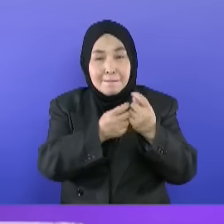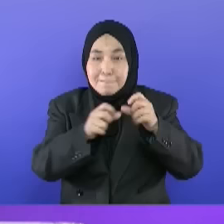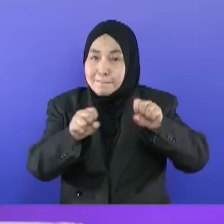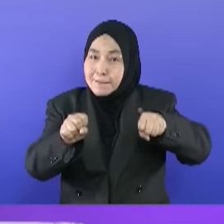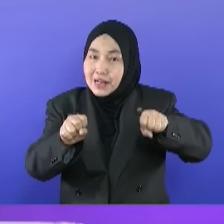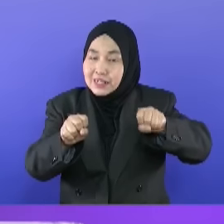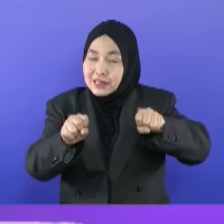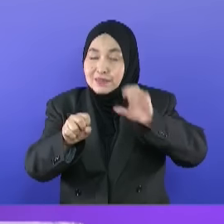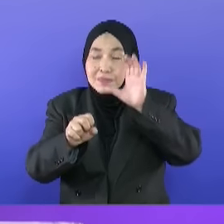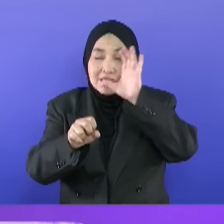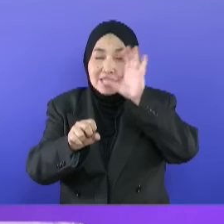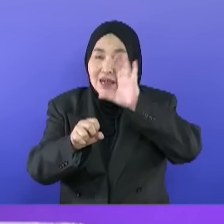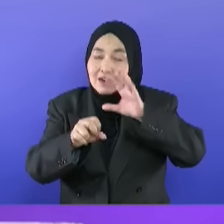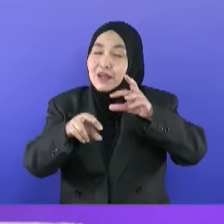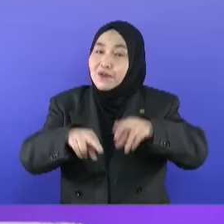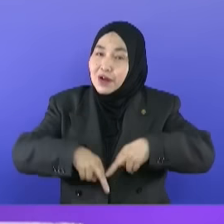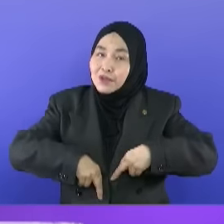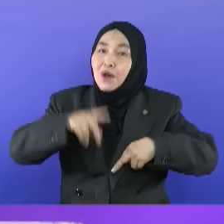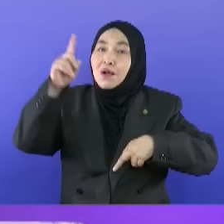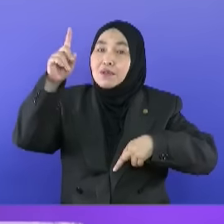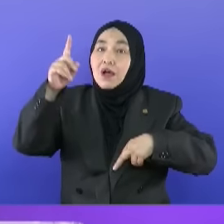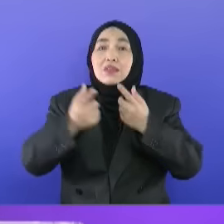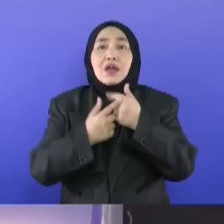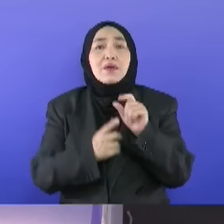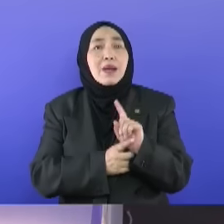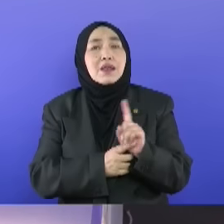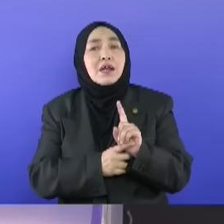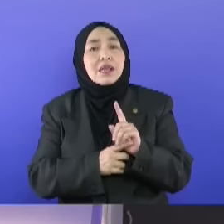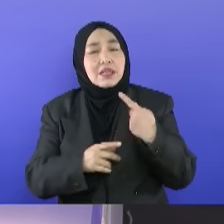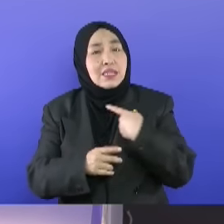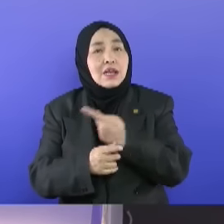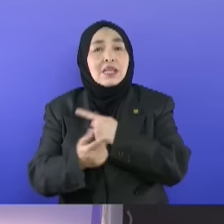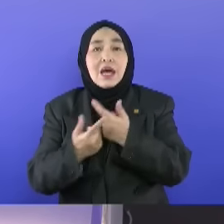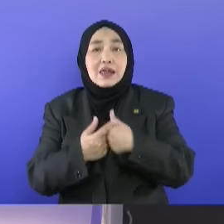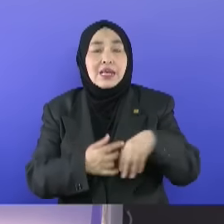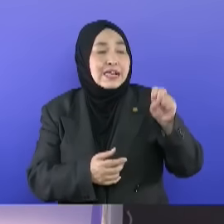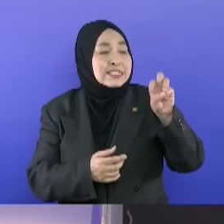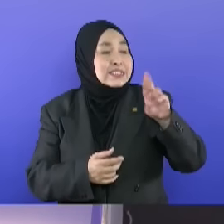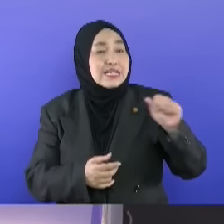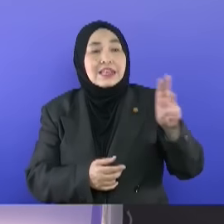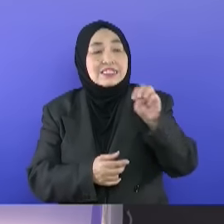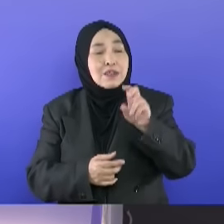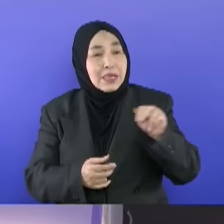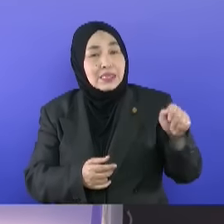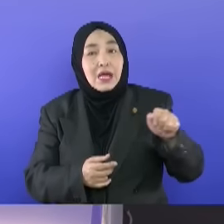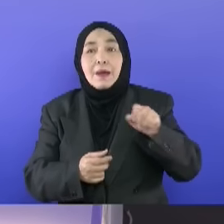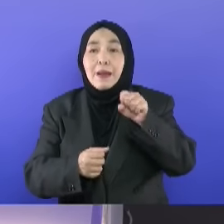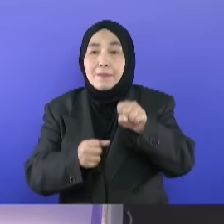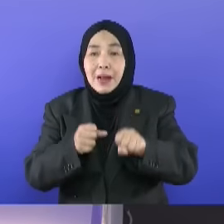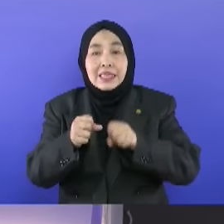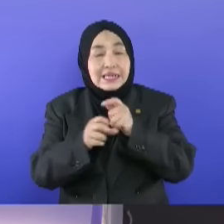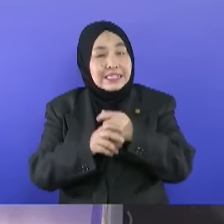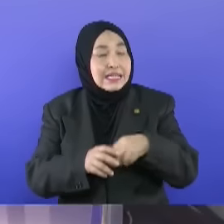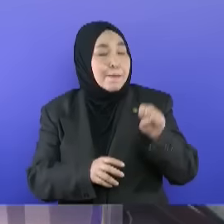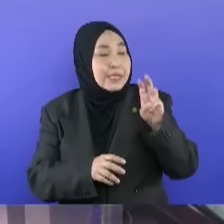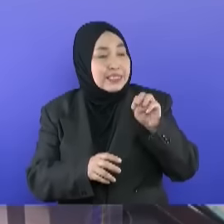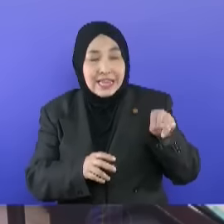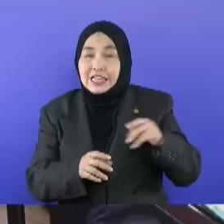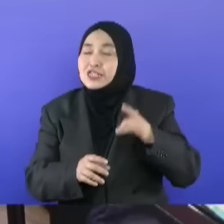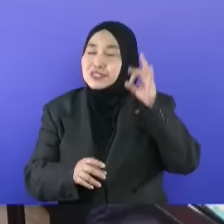Bikers yang mencari reda Tuhan ya. Kumpulan daripada mana ustaz? Ya, kita daripada Seri Sementar Bikers Community. Insya-Allah.